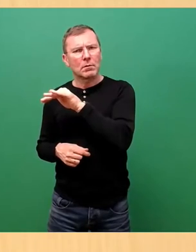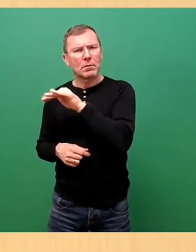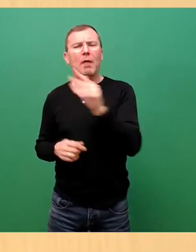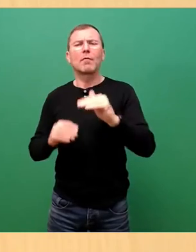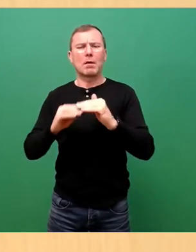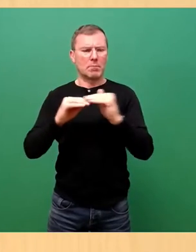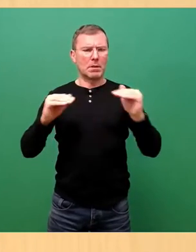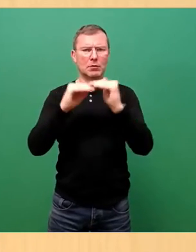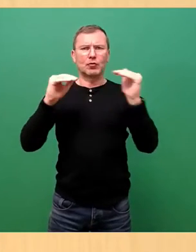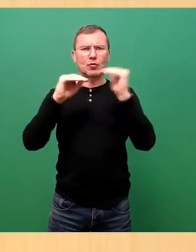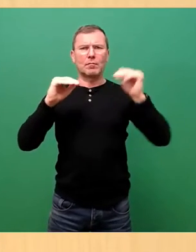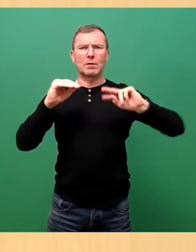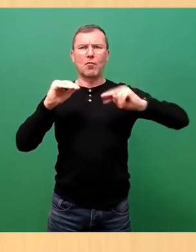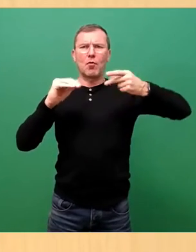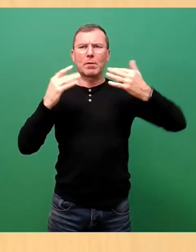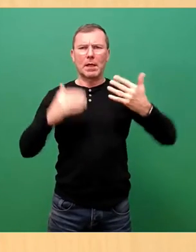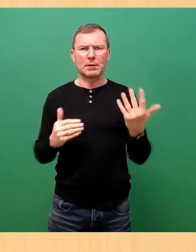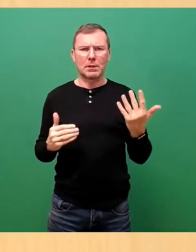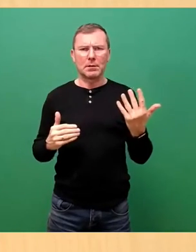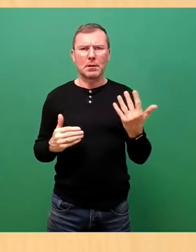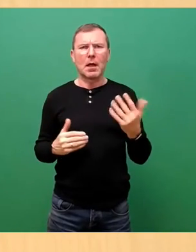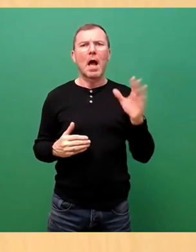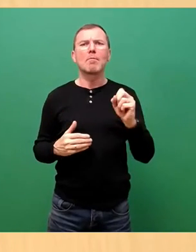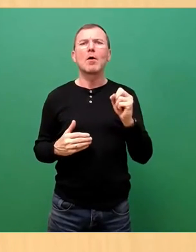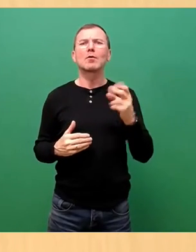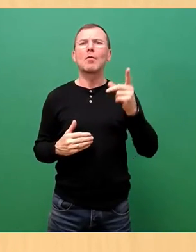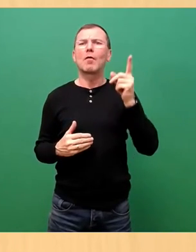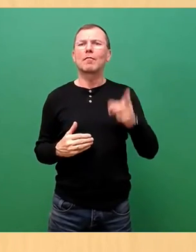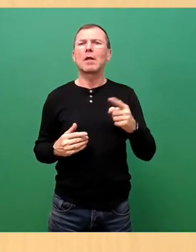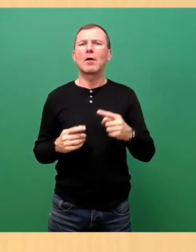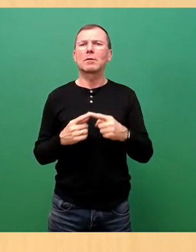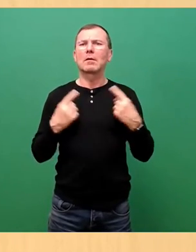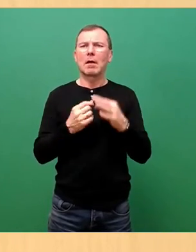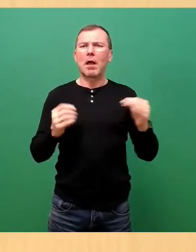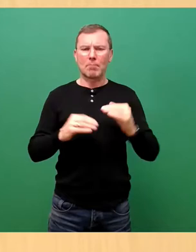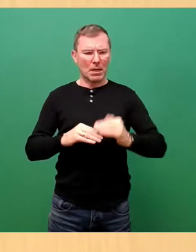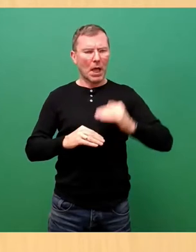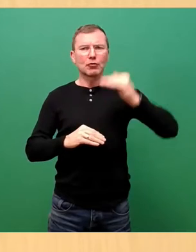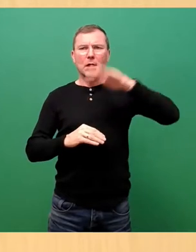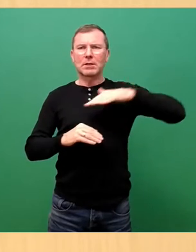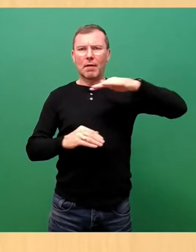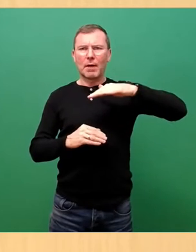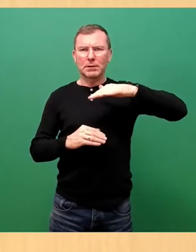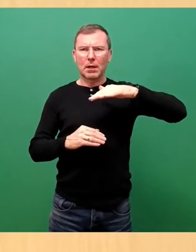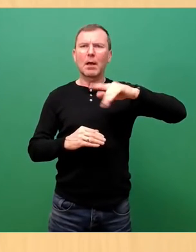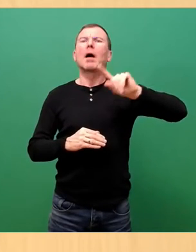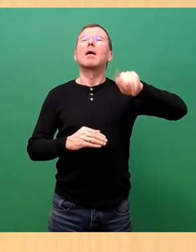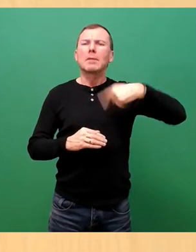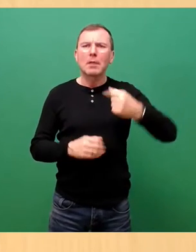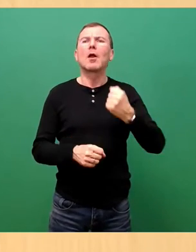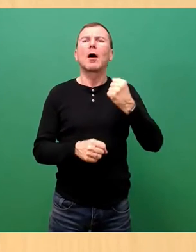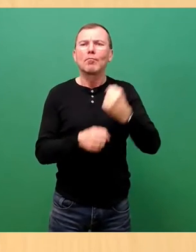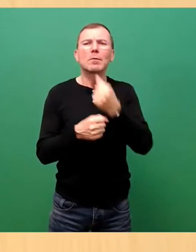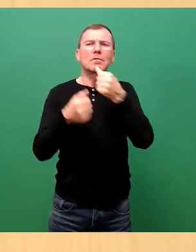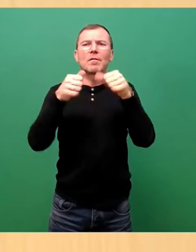Geschossflächen abgestellt hat. Ab 12.000 Quadratmeter Geschossfläche soll eben künftig erst die Verpflichtung